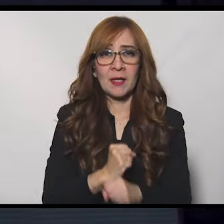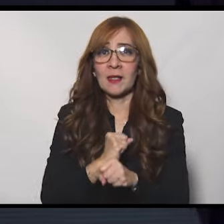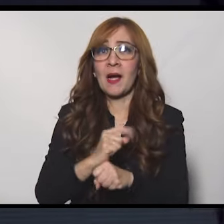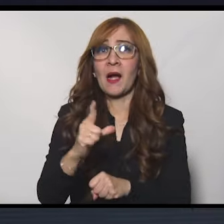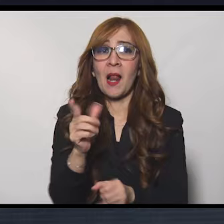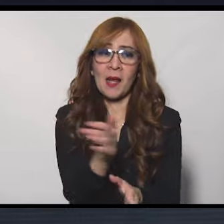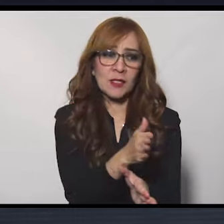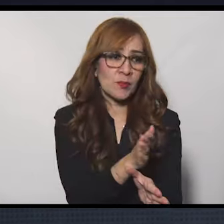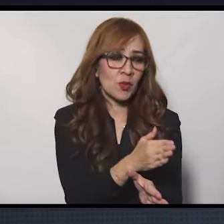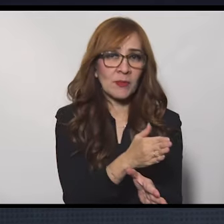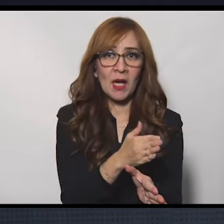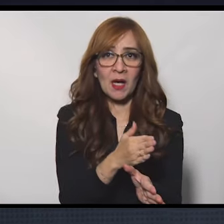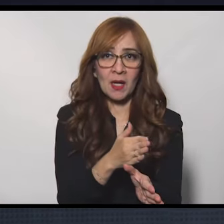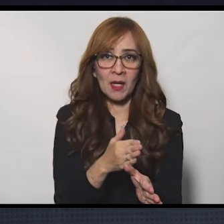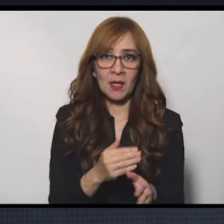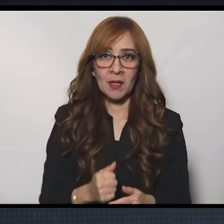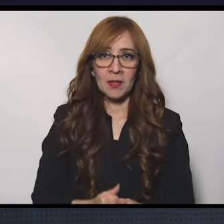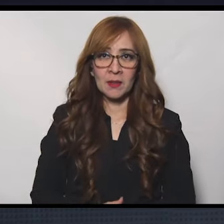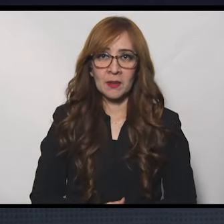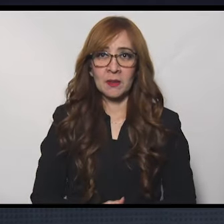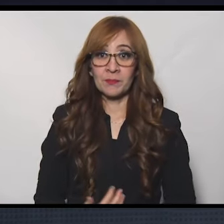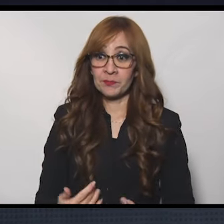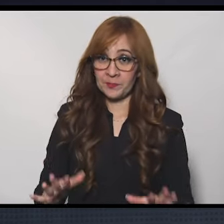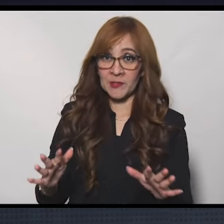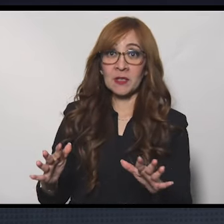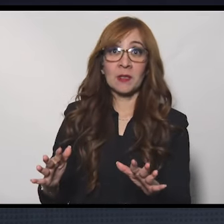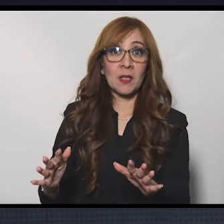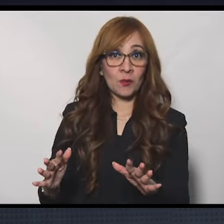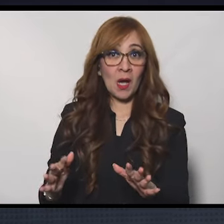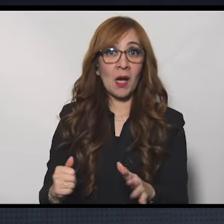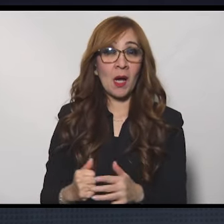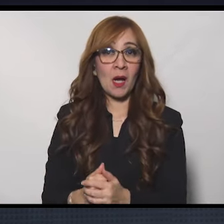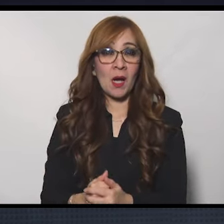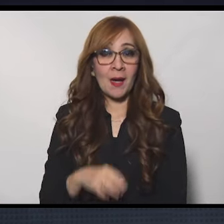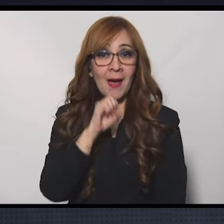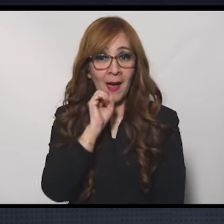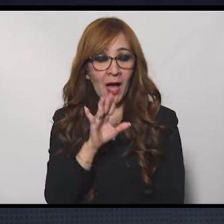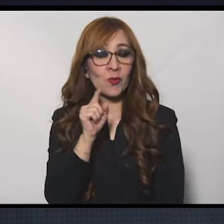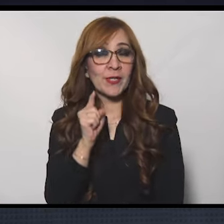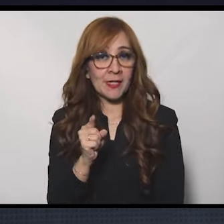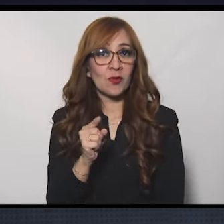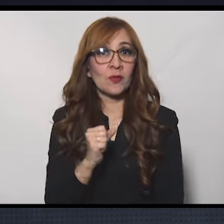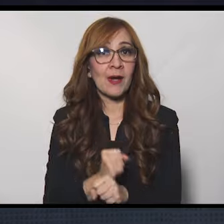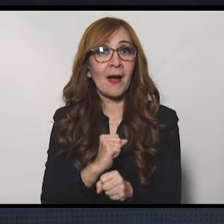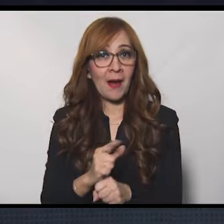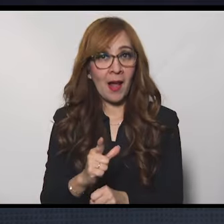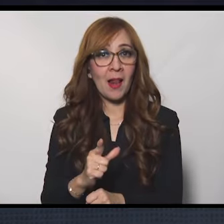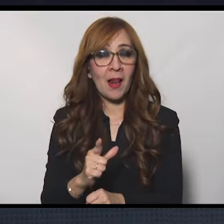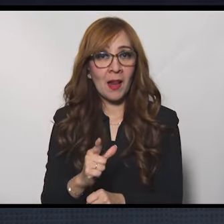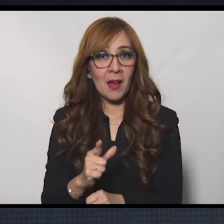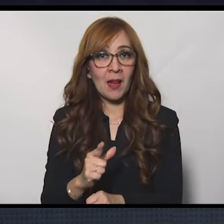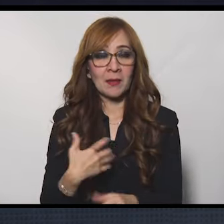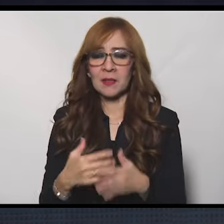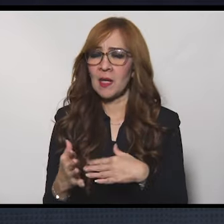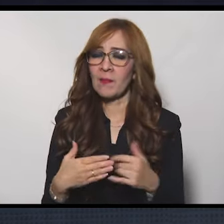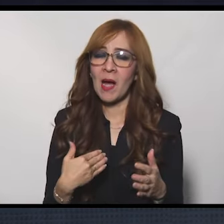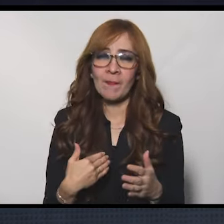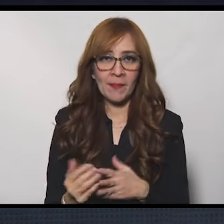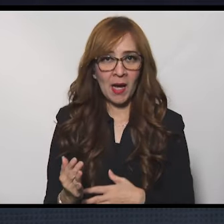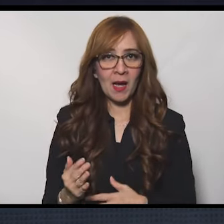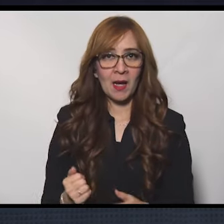Kegagalan sebelumnya, ya udah, akui itu gagal. Akui that brokenness.